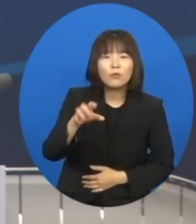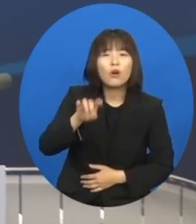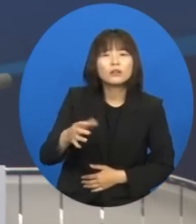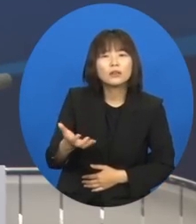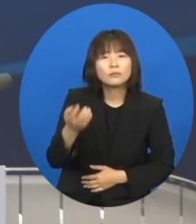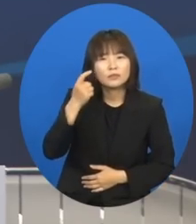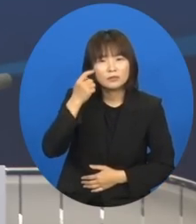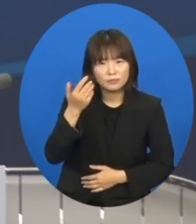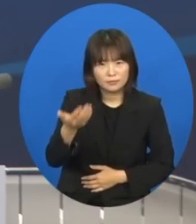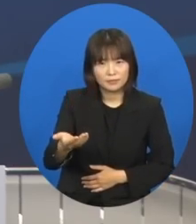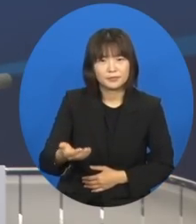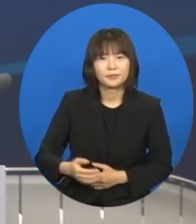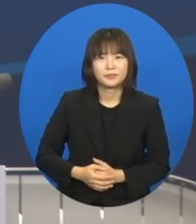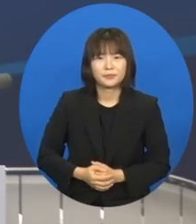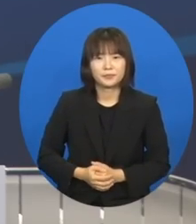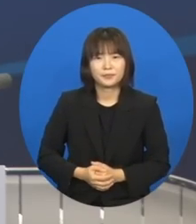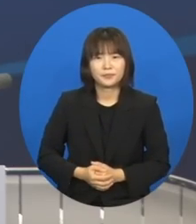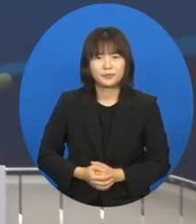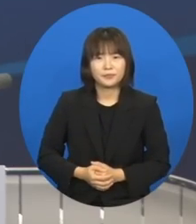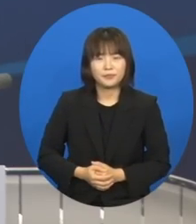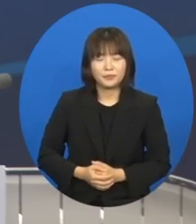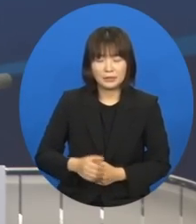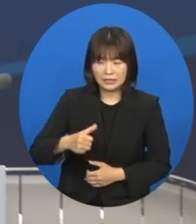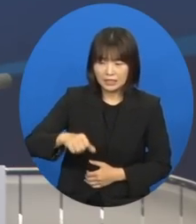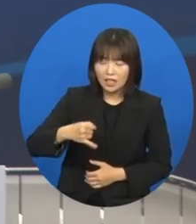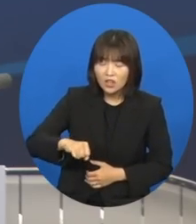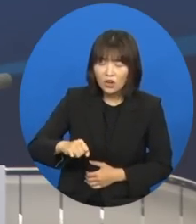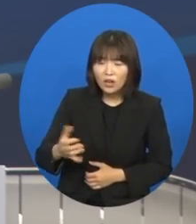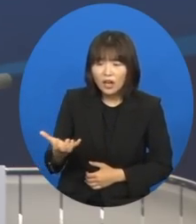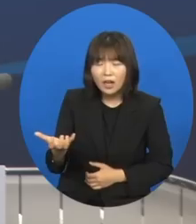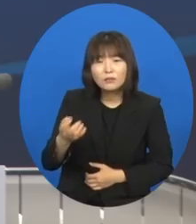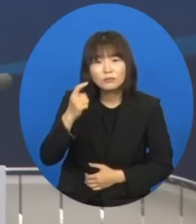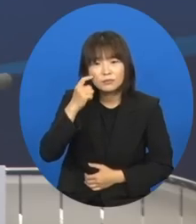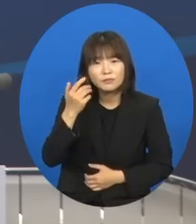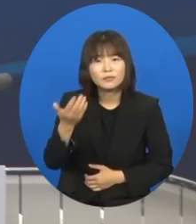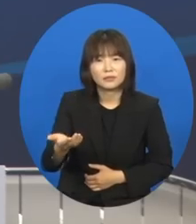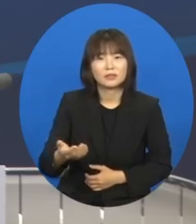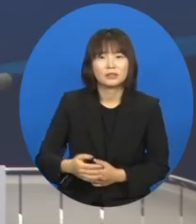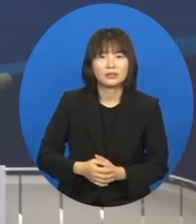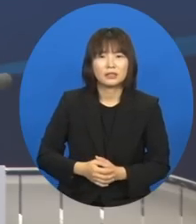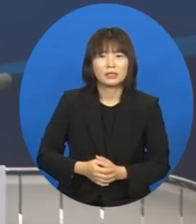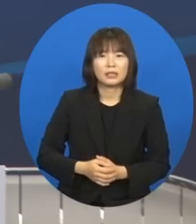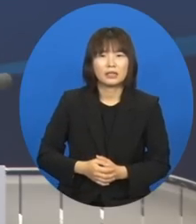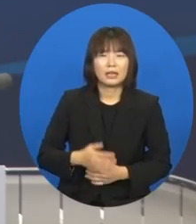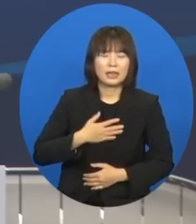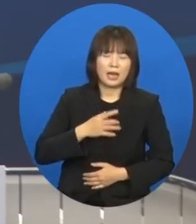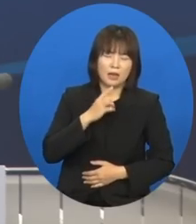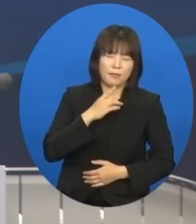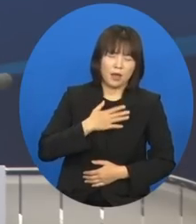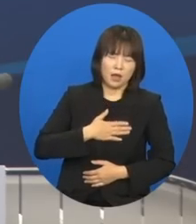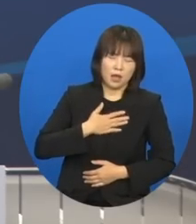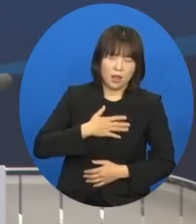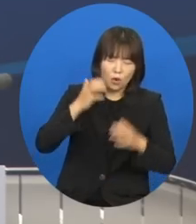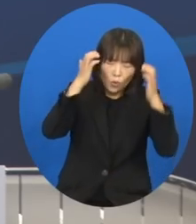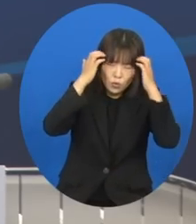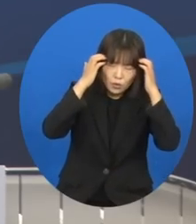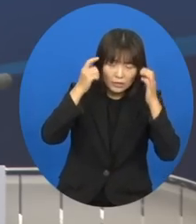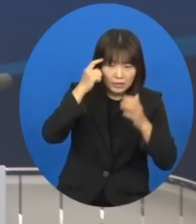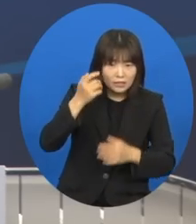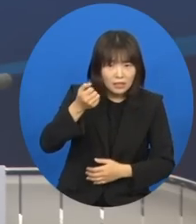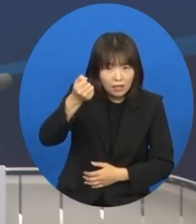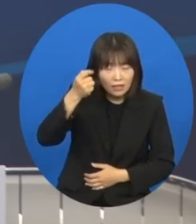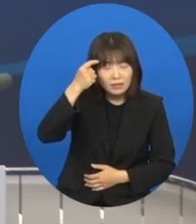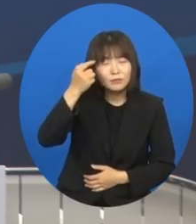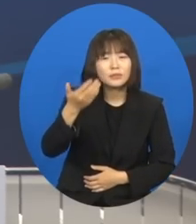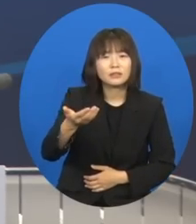여러분 자녀가 어디 아프신가요? 나만 아는 고통이라고 혹시 생각하고 계시나요?